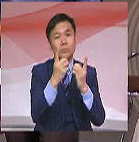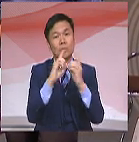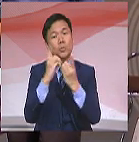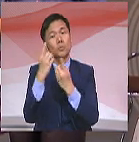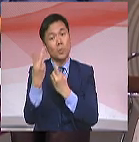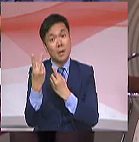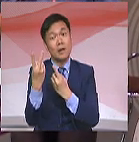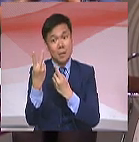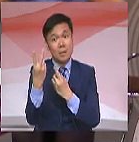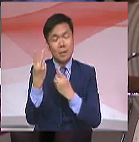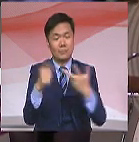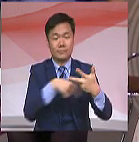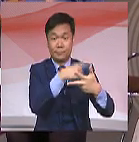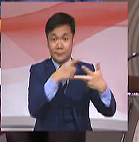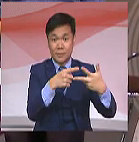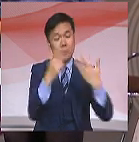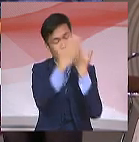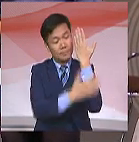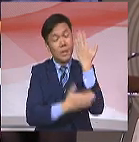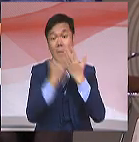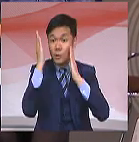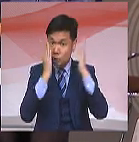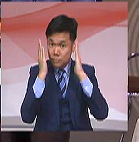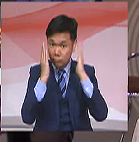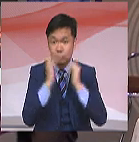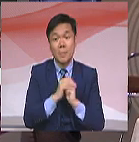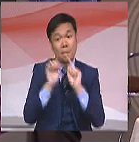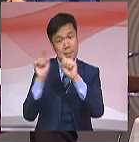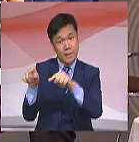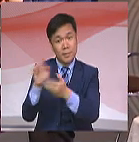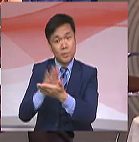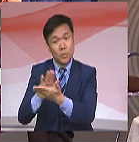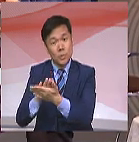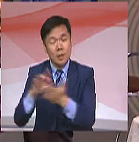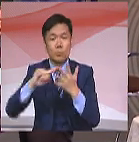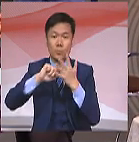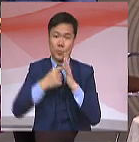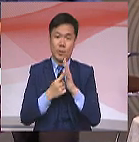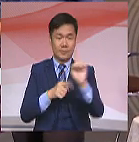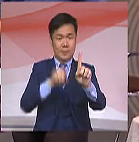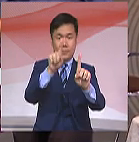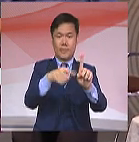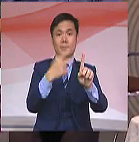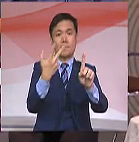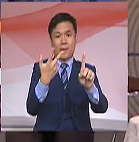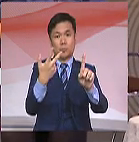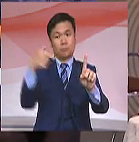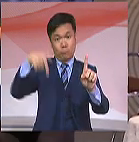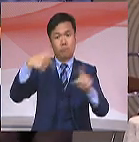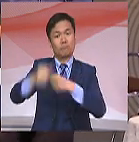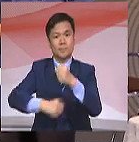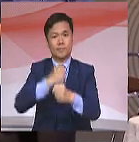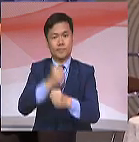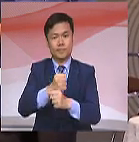murid tahun 2 di seluruh negara akan hadir ke sekolah bermula pada 1 Mac